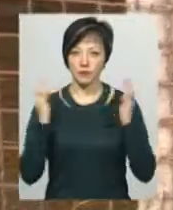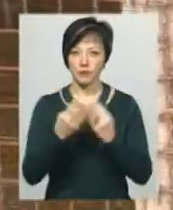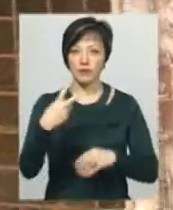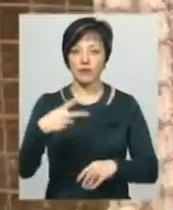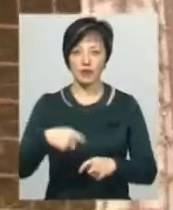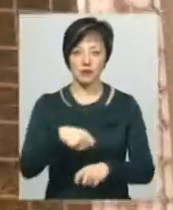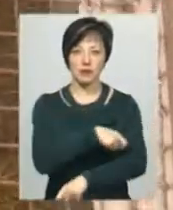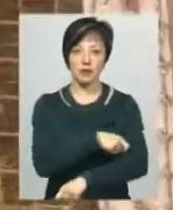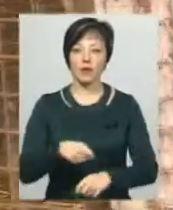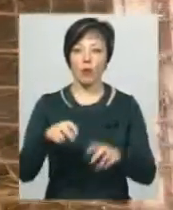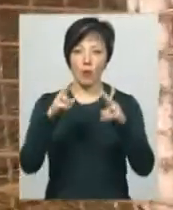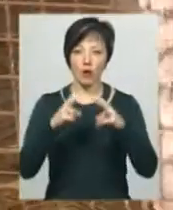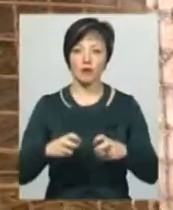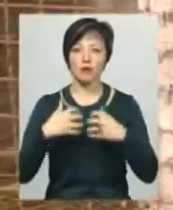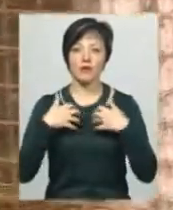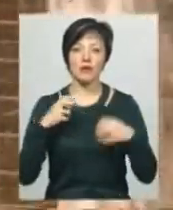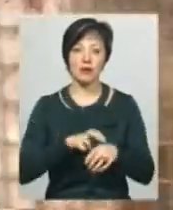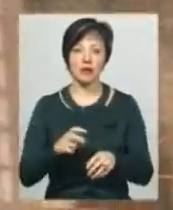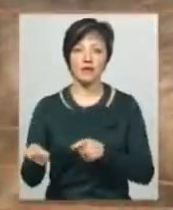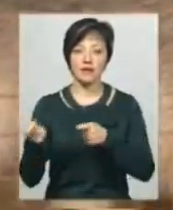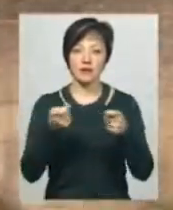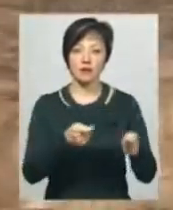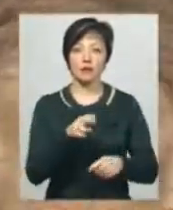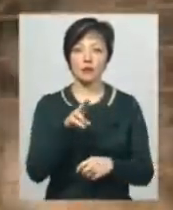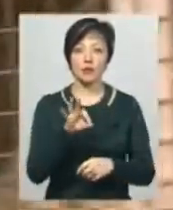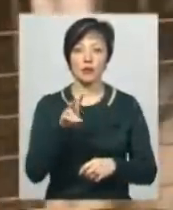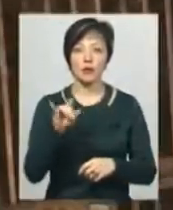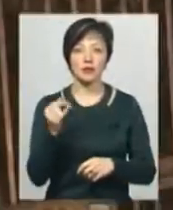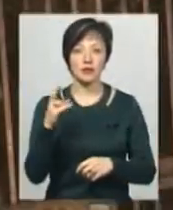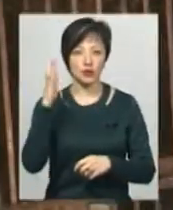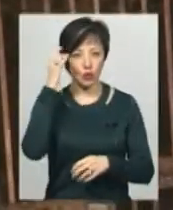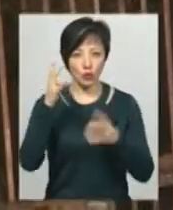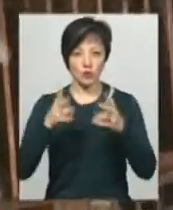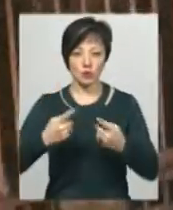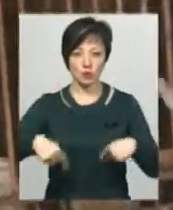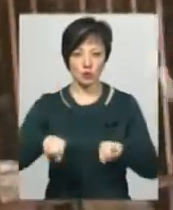квадратних метрів. Після огляду ветеринара його відвезуть у Полісся Чорнобильської зони.